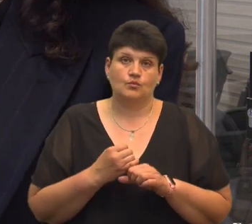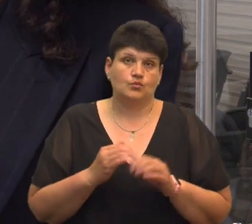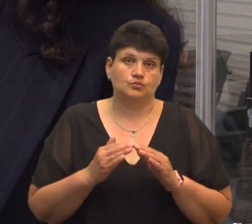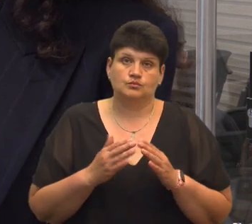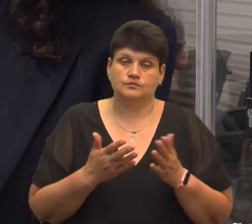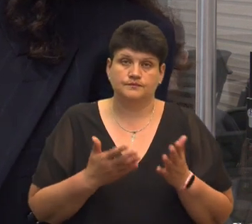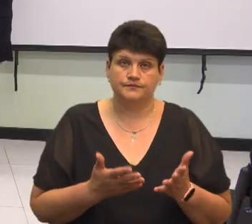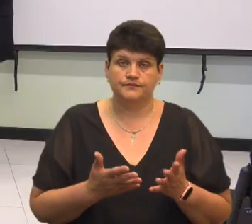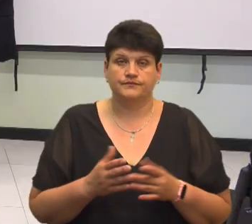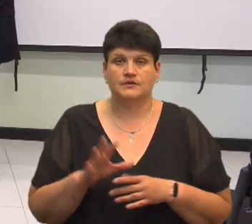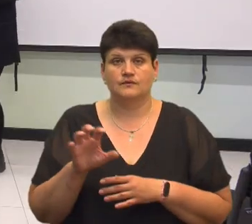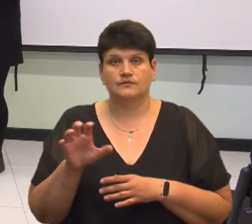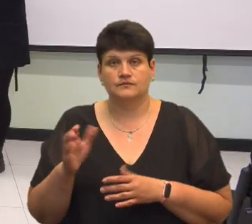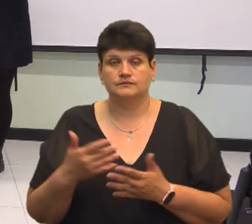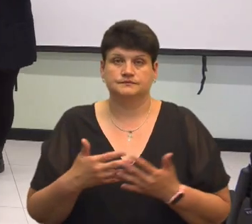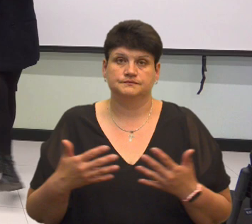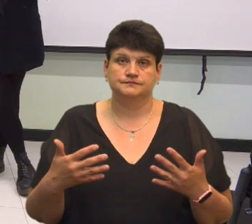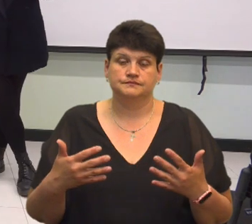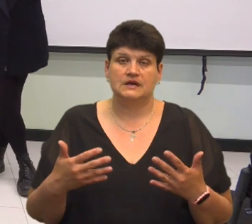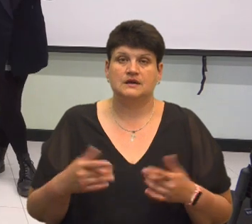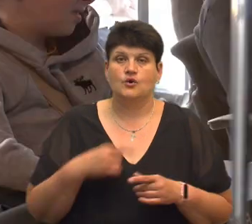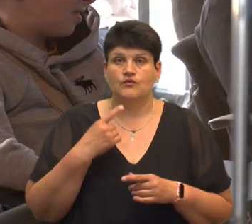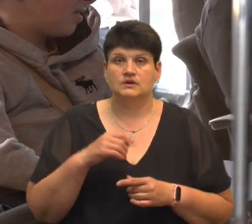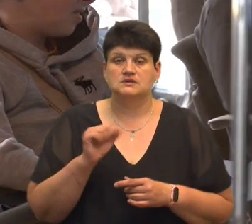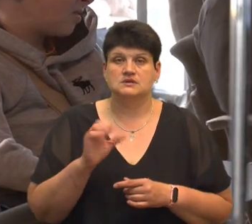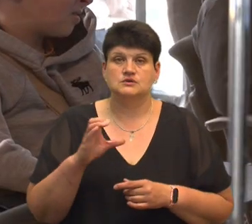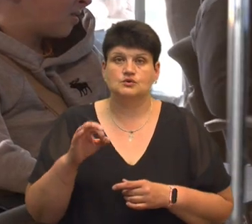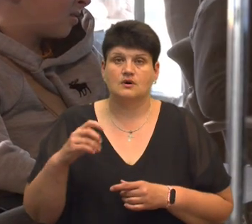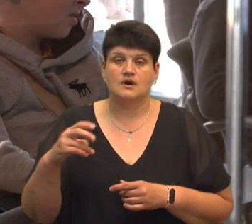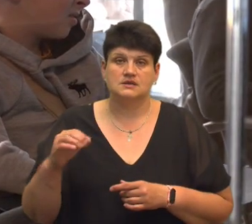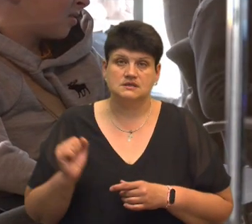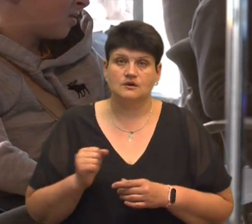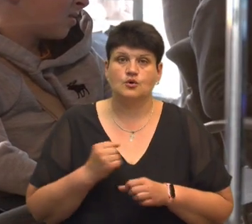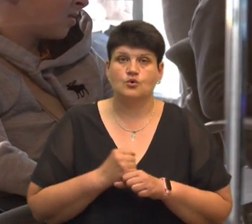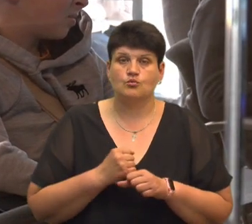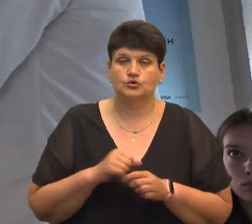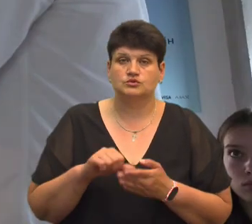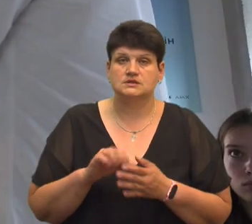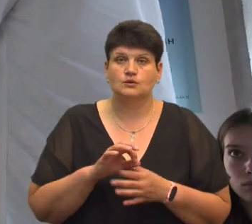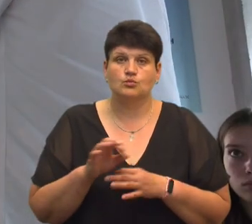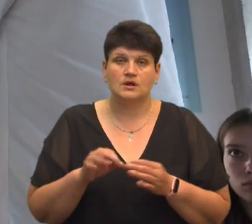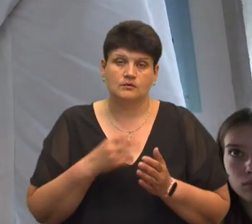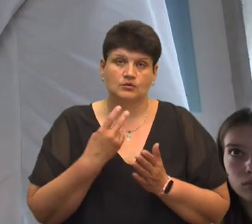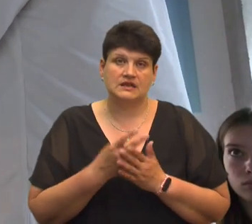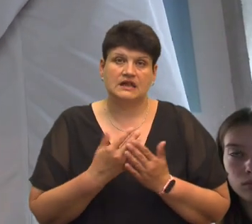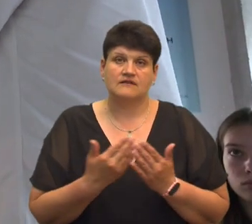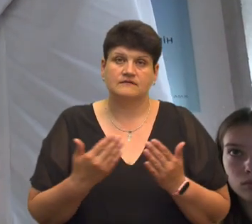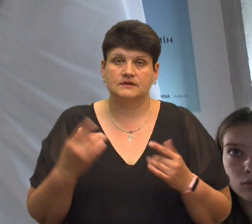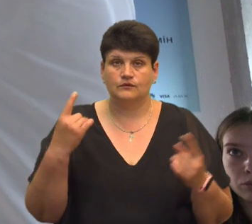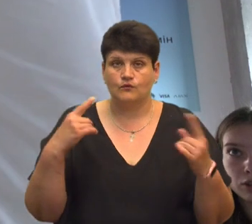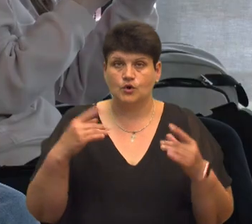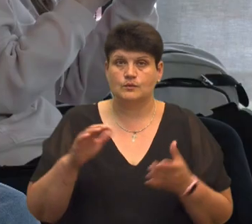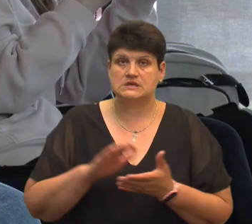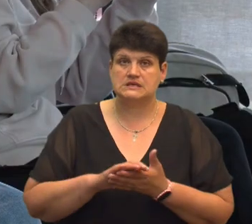на постановку кадру. За словами Анастасії Сохацької, роботи учасників проєкту представлять на виставці «Творимо,